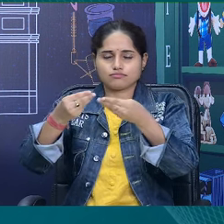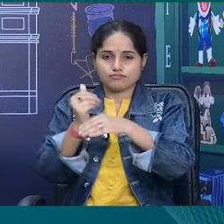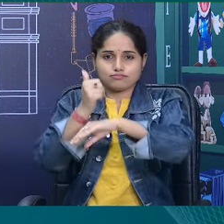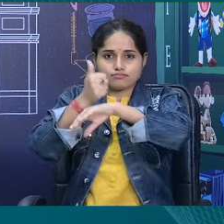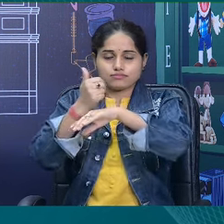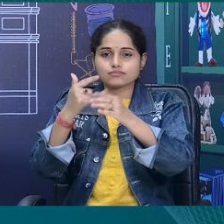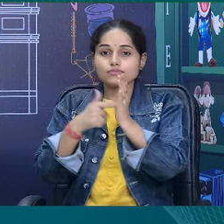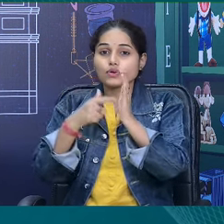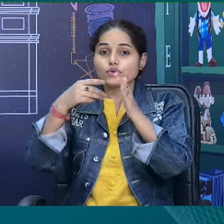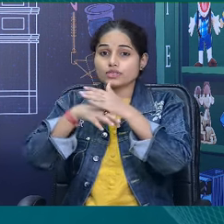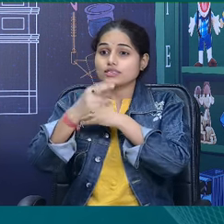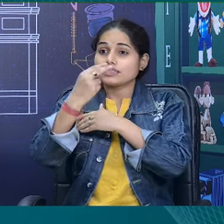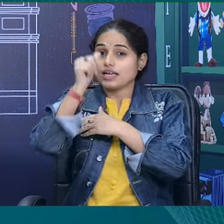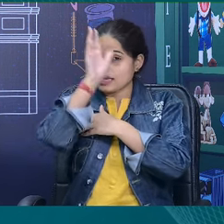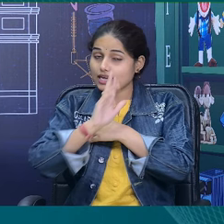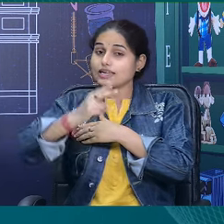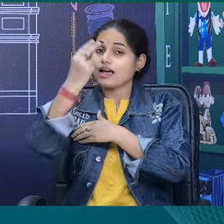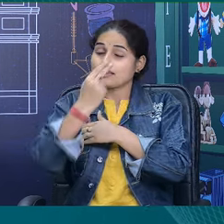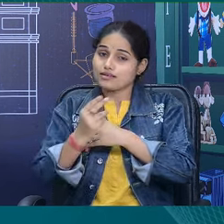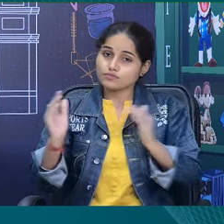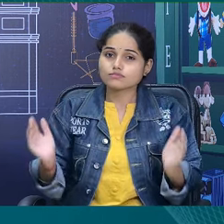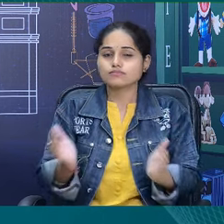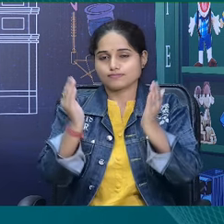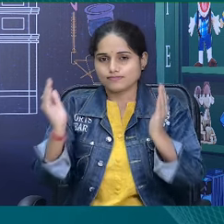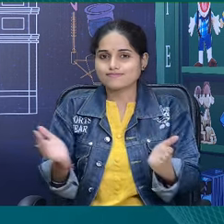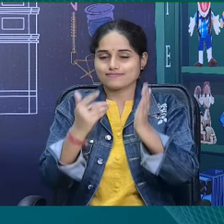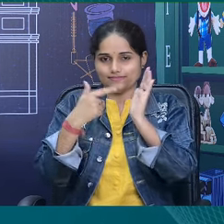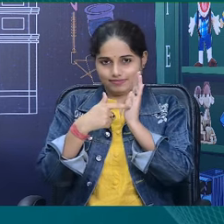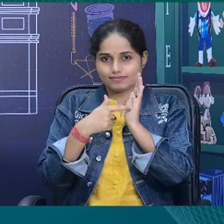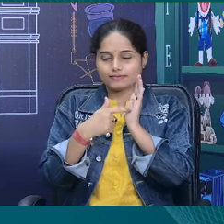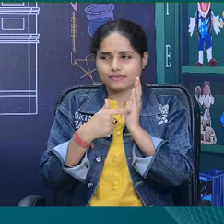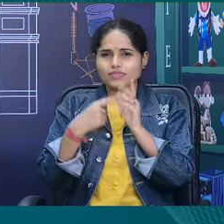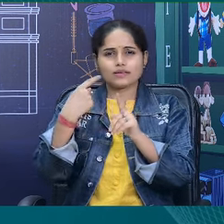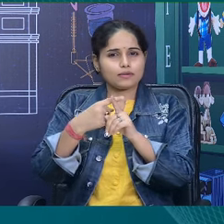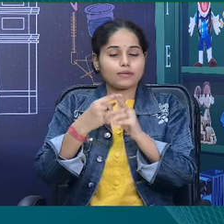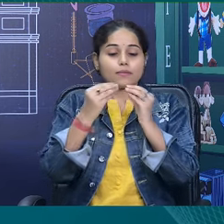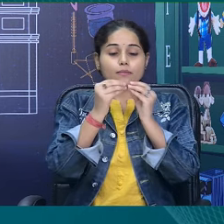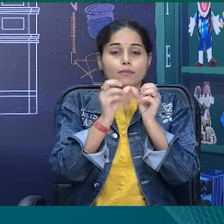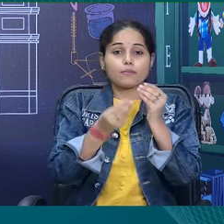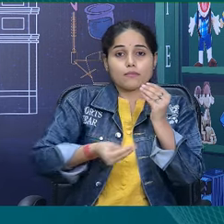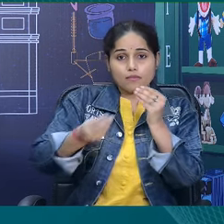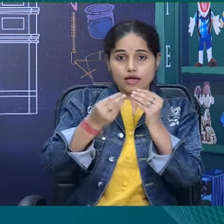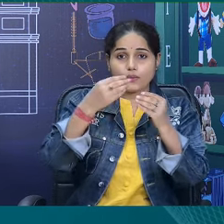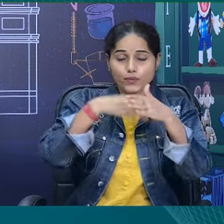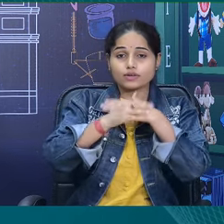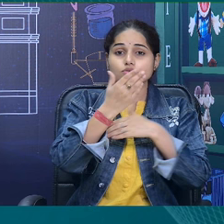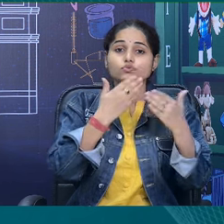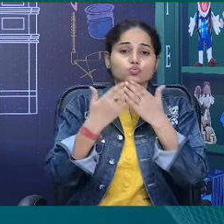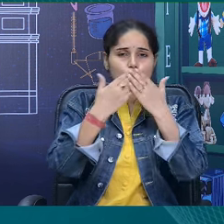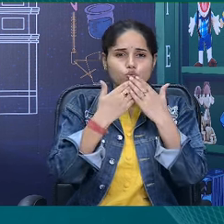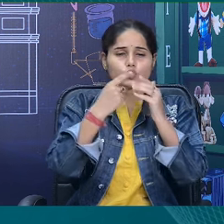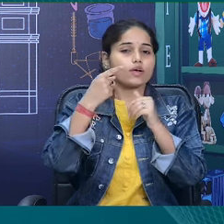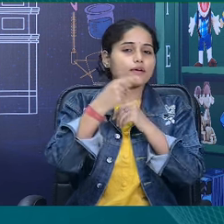इंडियन आर्ट फॉर्म्स को उन्होंने प्रोत्साहित किया उसके अलावा सर जो बंगाल स्कूल था उनका मोस्टली